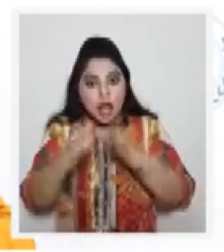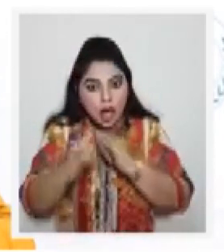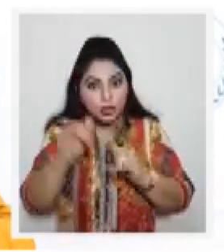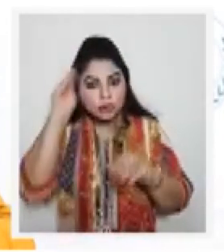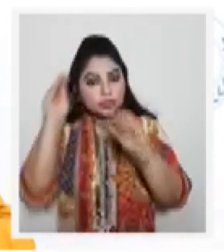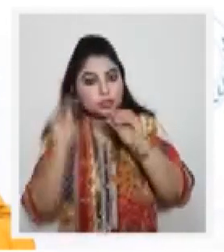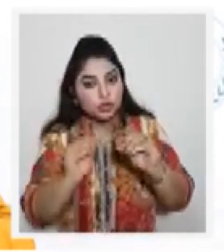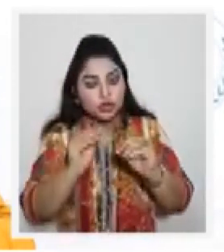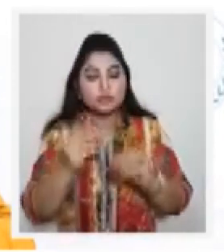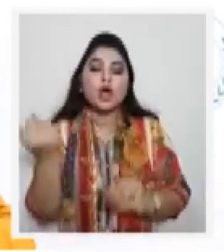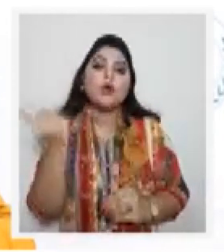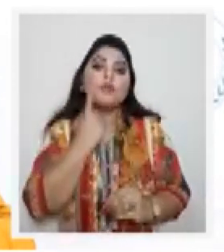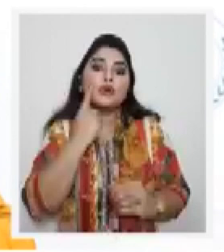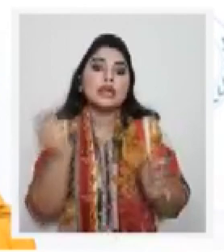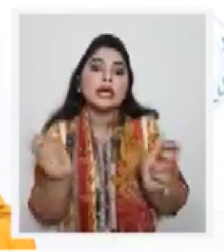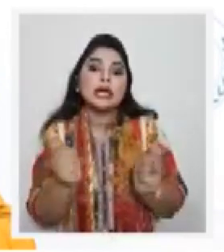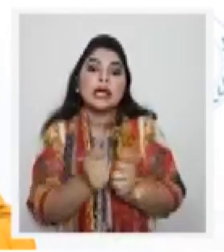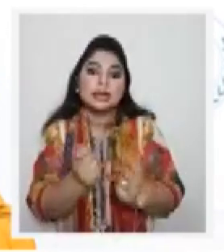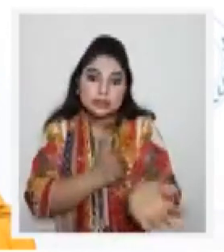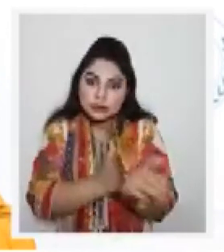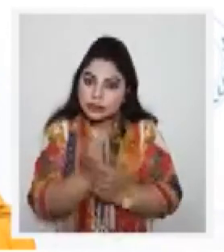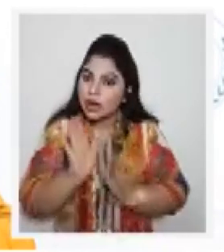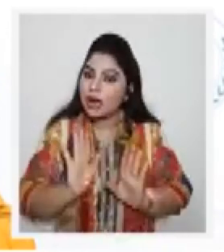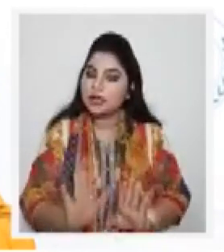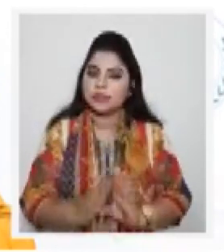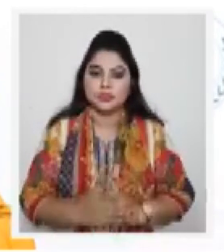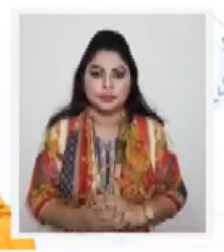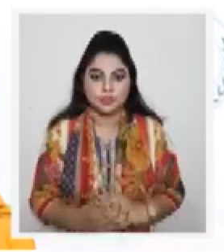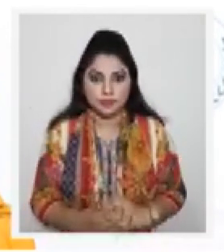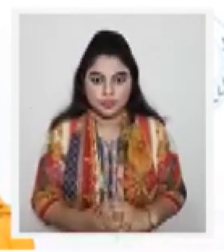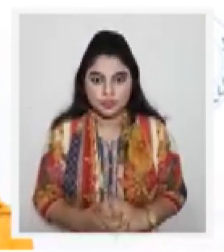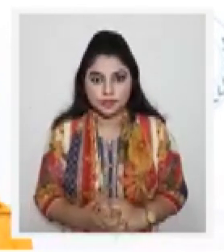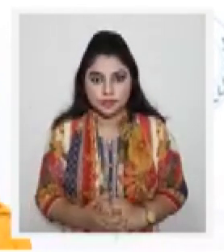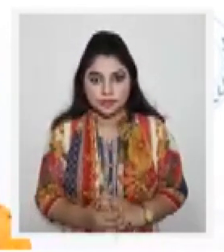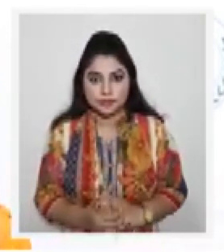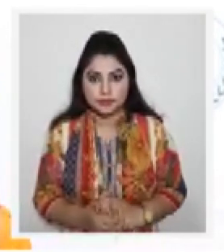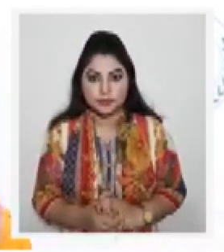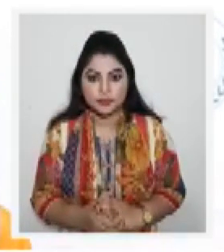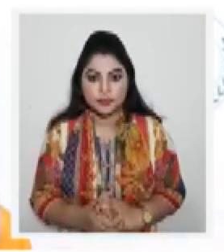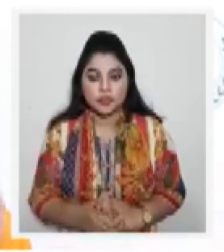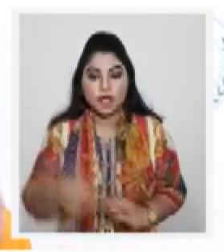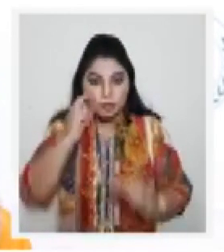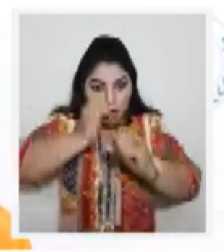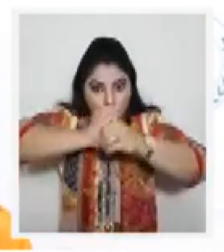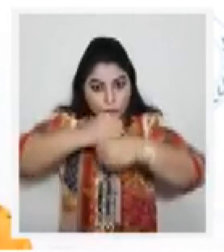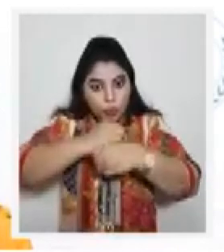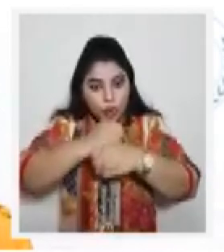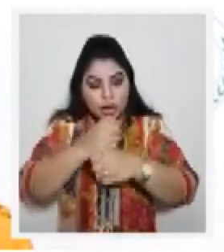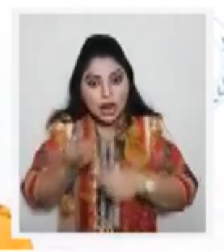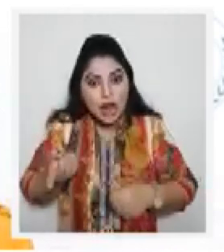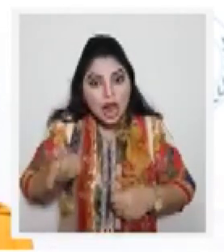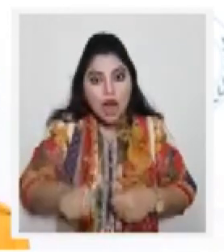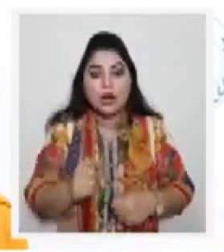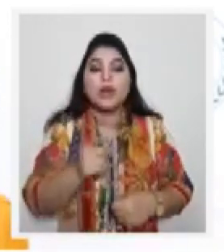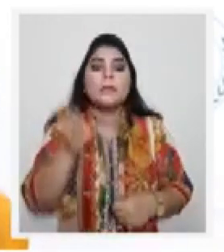13 জনকে নিয়ে এই কমিটি করা হয়েছে এবং তারা পরামর্শ দিয়ে যাচ্ছেন কীভাবে জোনিং সিস্টেমটা চলমান আছে এবং কার্যকর